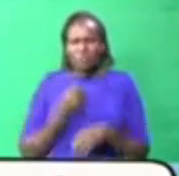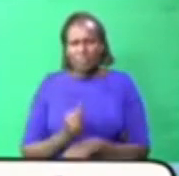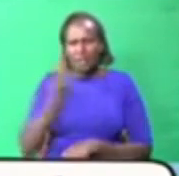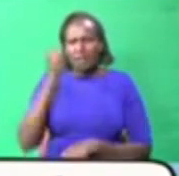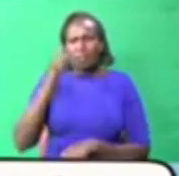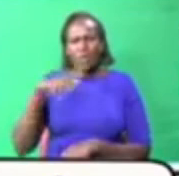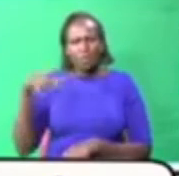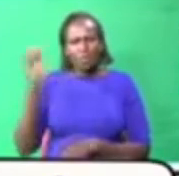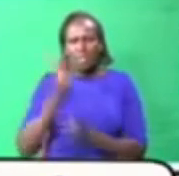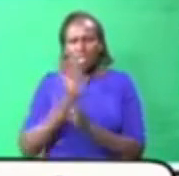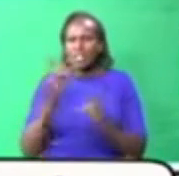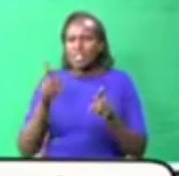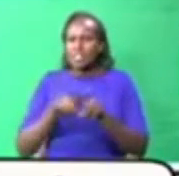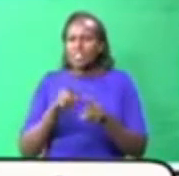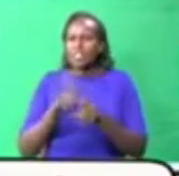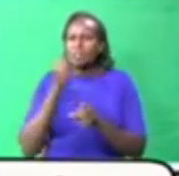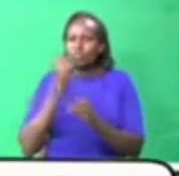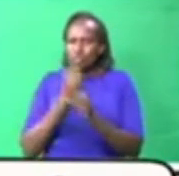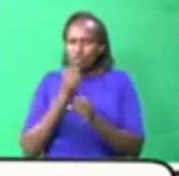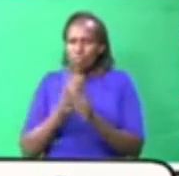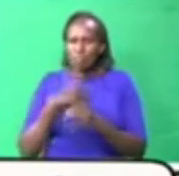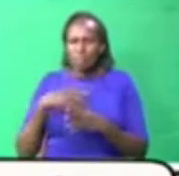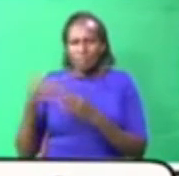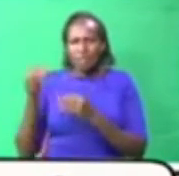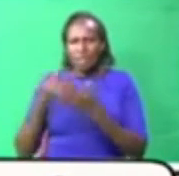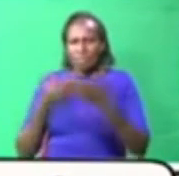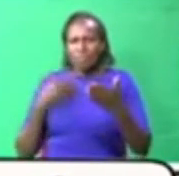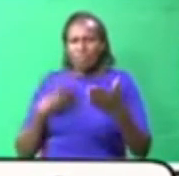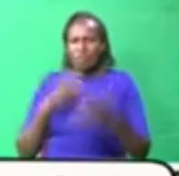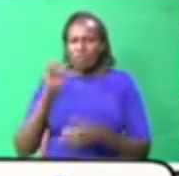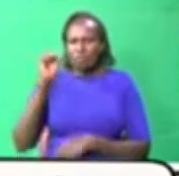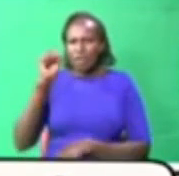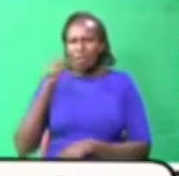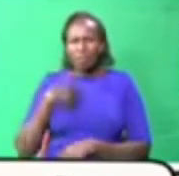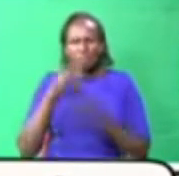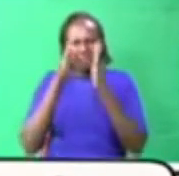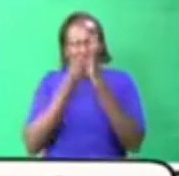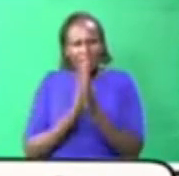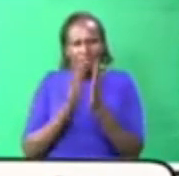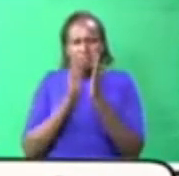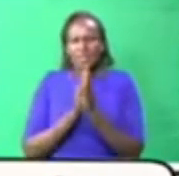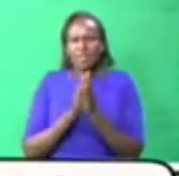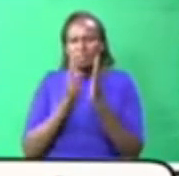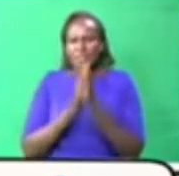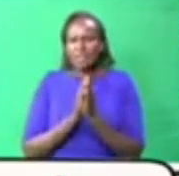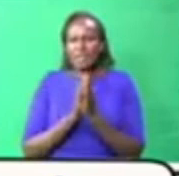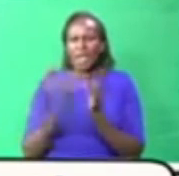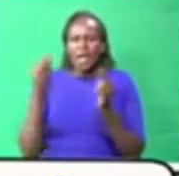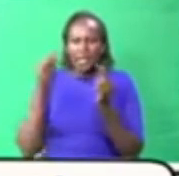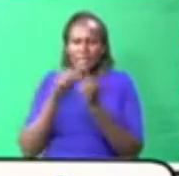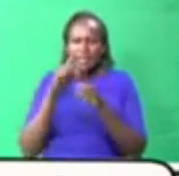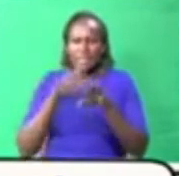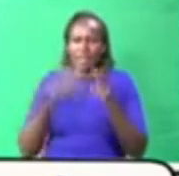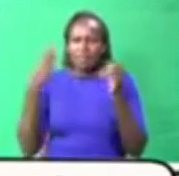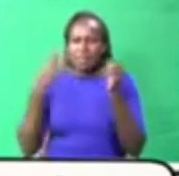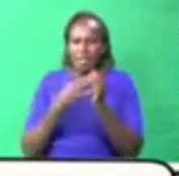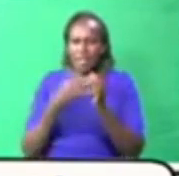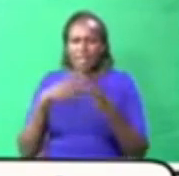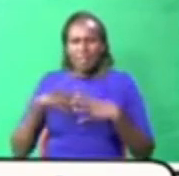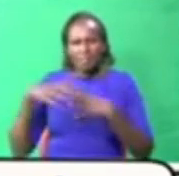kama kazi. Ninaenda before 5 nafanya morning devotion, naomba paka 2 na enda